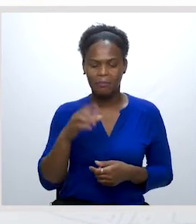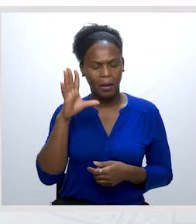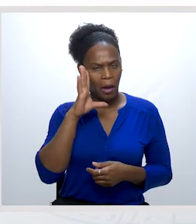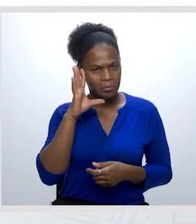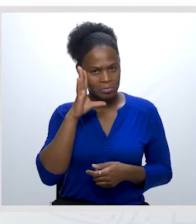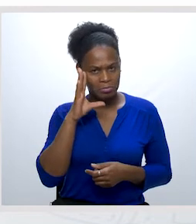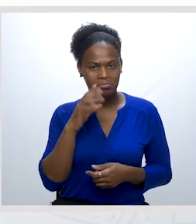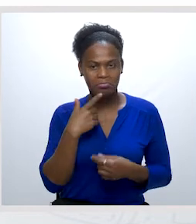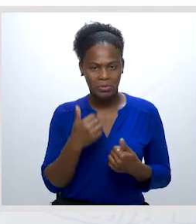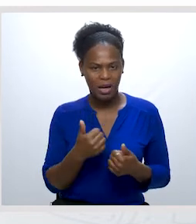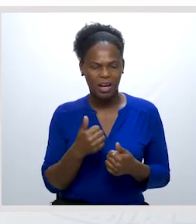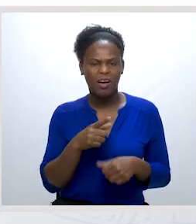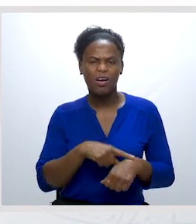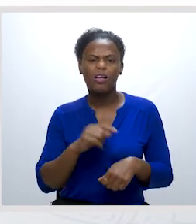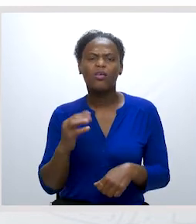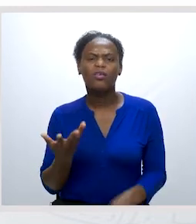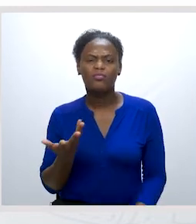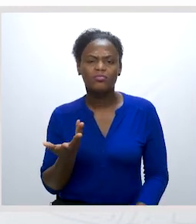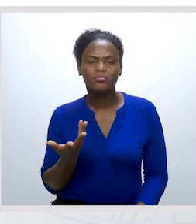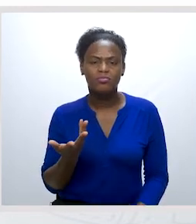L'après-midi. Très bien. Et il est quelle heure?